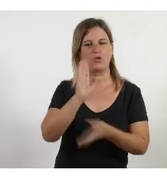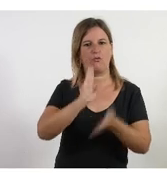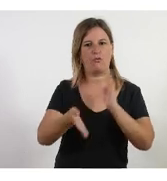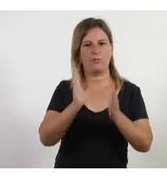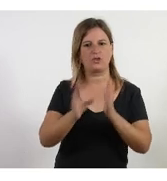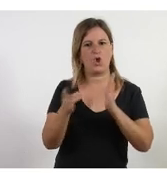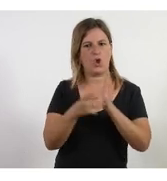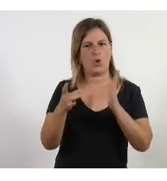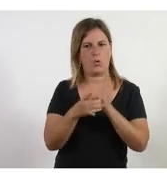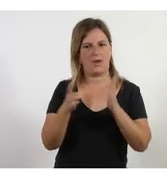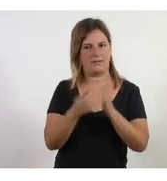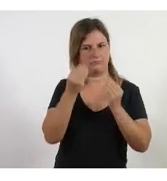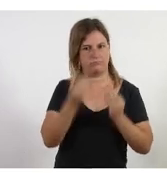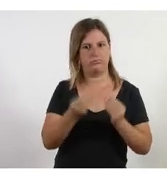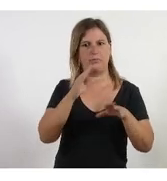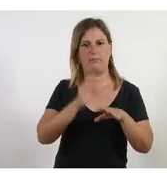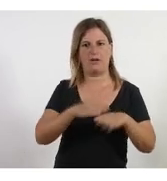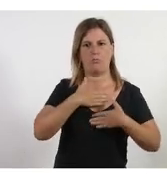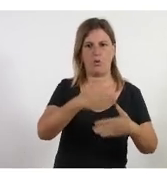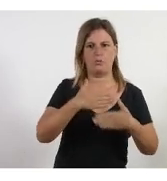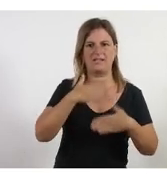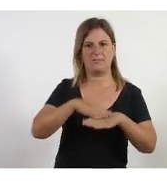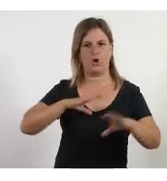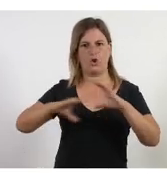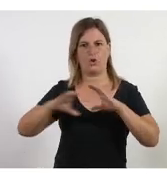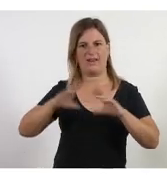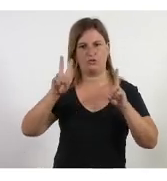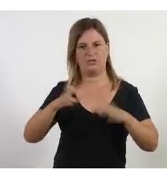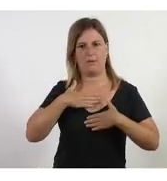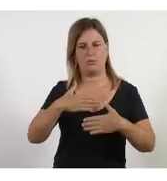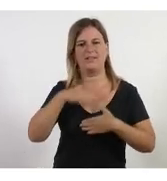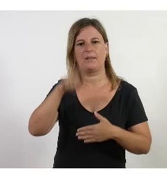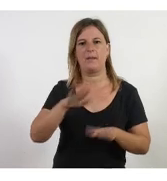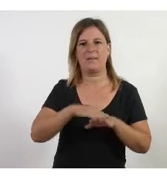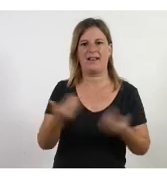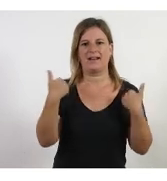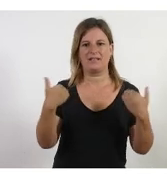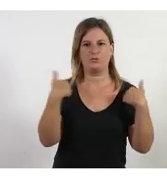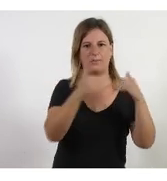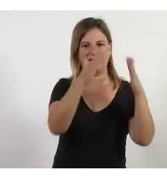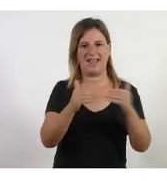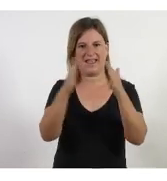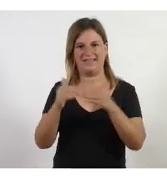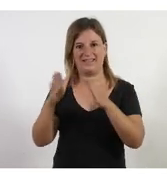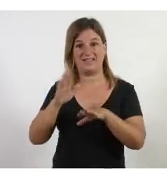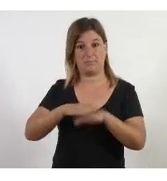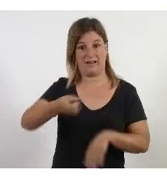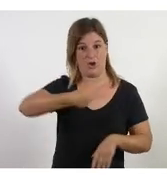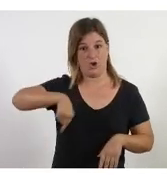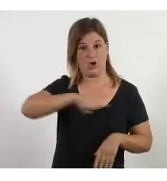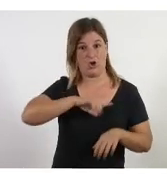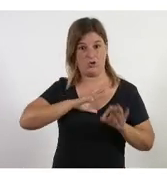per coordinadors i coordinadores de voluntariat i per responsables d'entitats. Per la DGAC, aquesta escola ha estat tot un